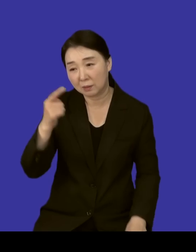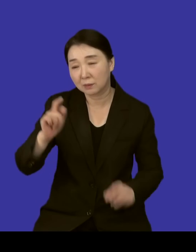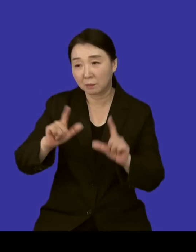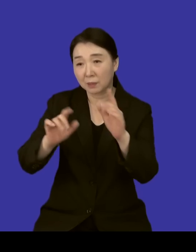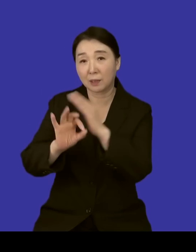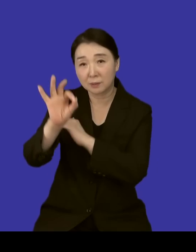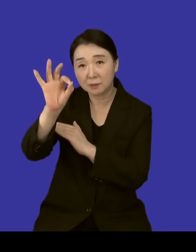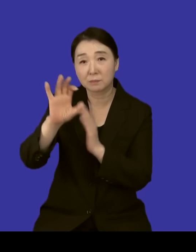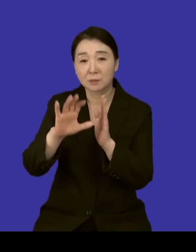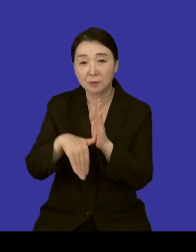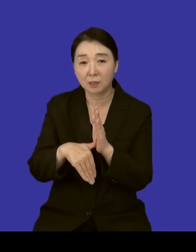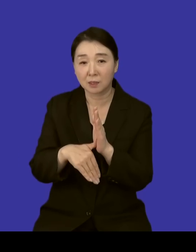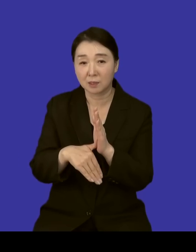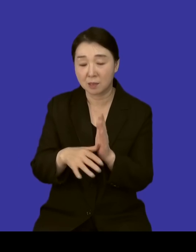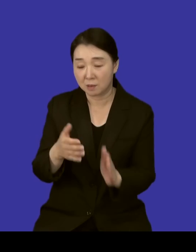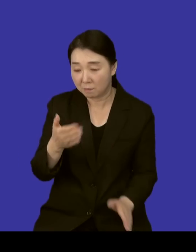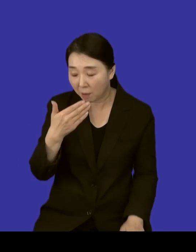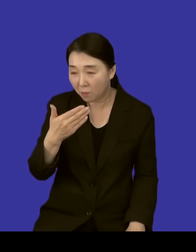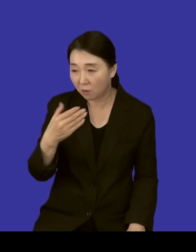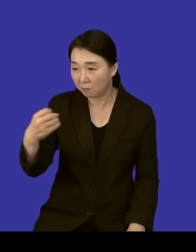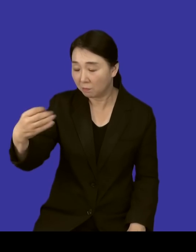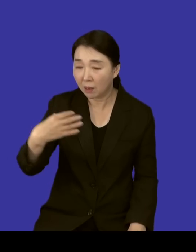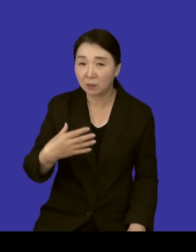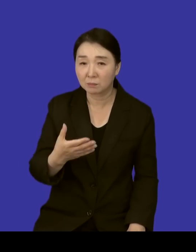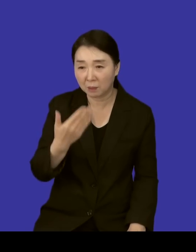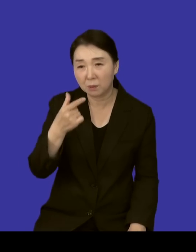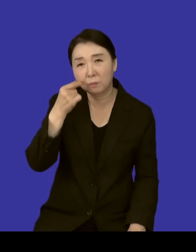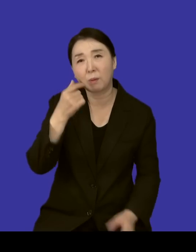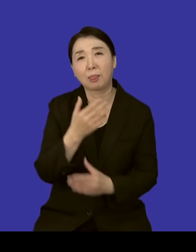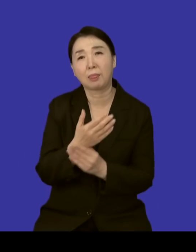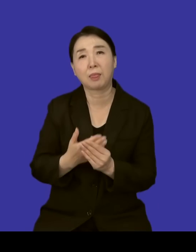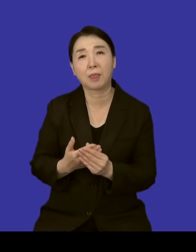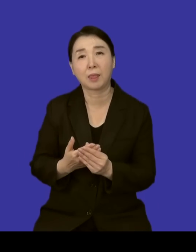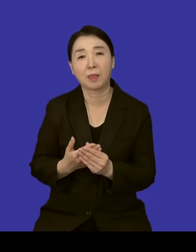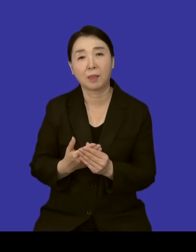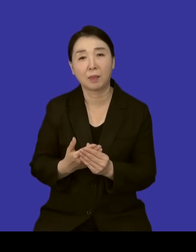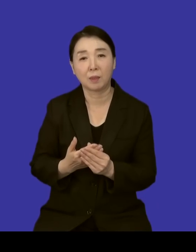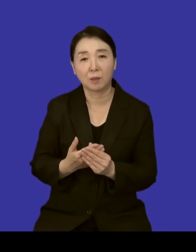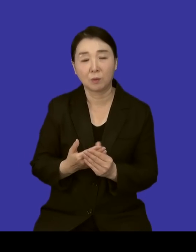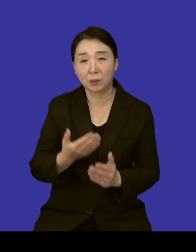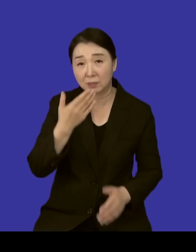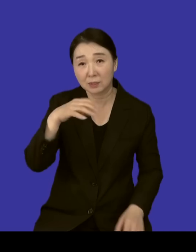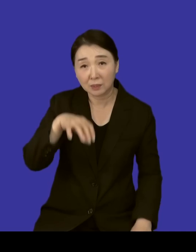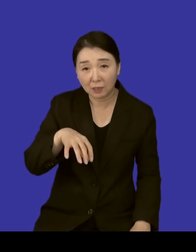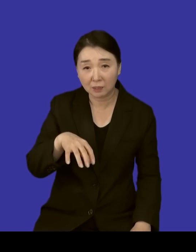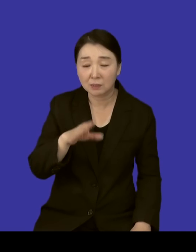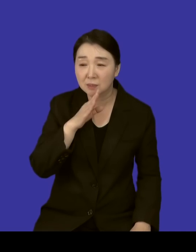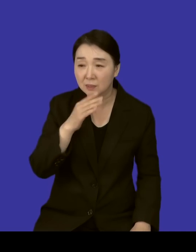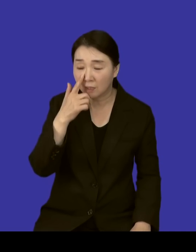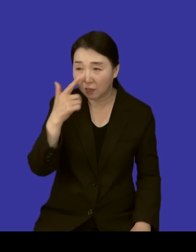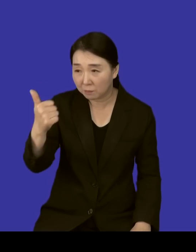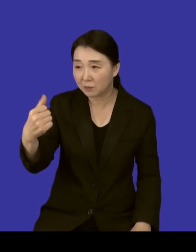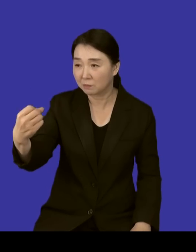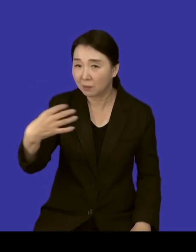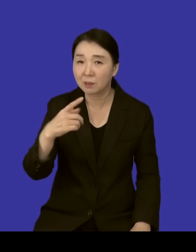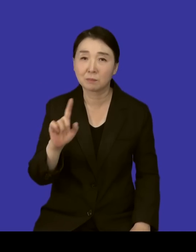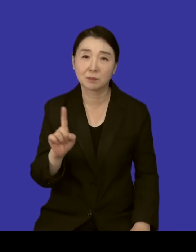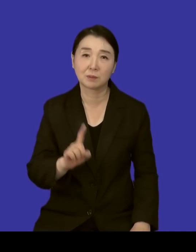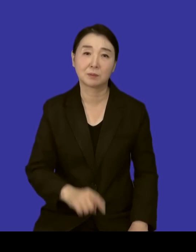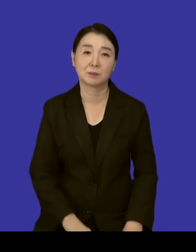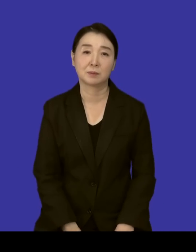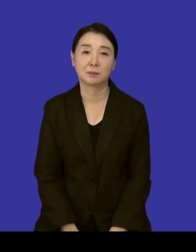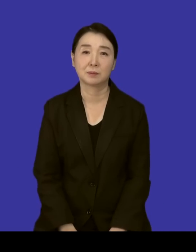제가 밥을 먹으라고 그러는데 밥을 못 먹겠어요. 예, 예. 그러니까 식당에서 우리 친정아버지 장로님이 이러시는